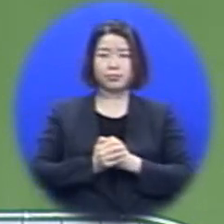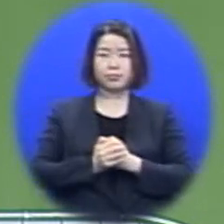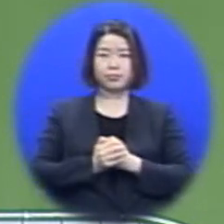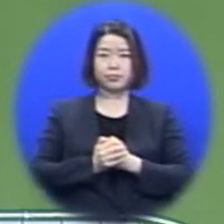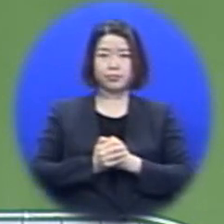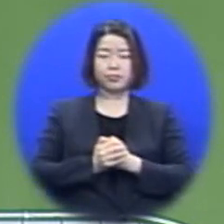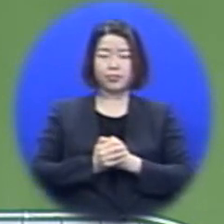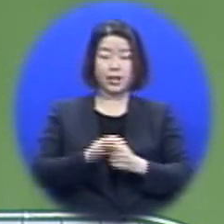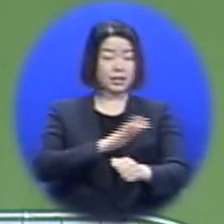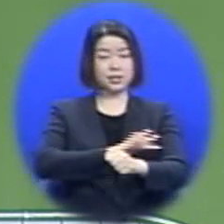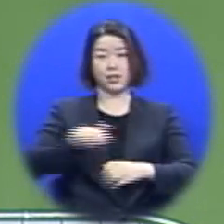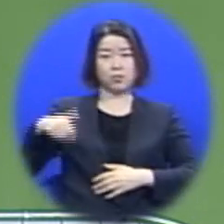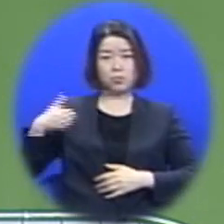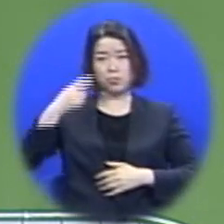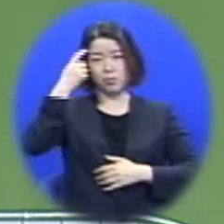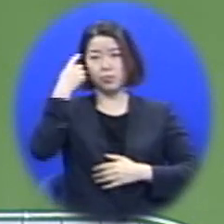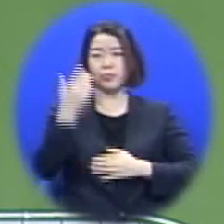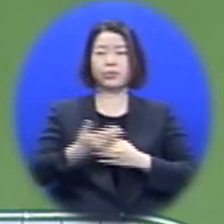잘 모르시겠어요?